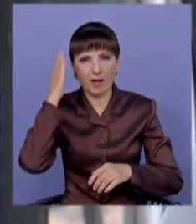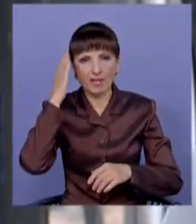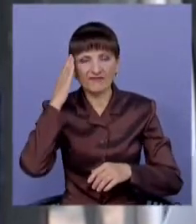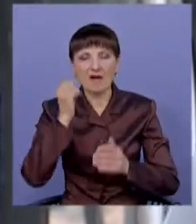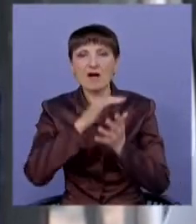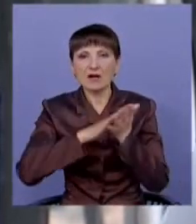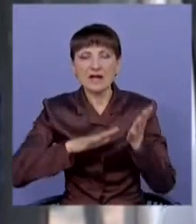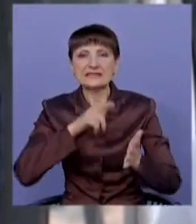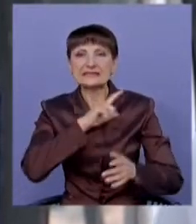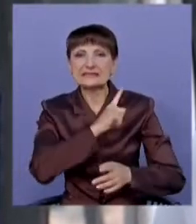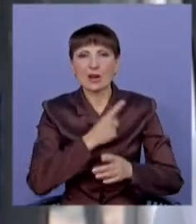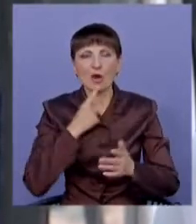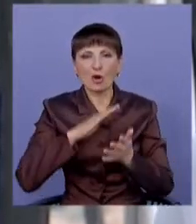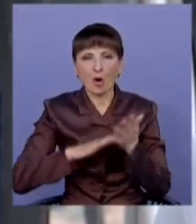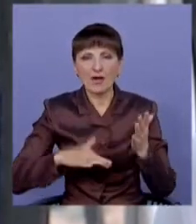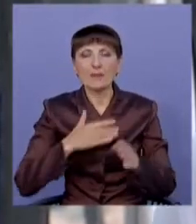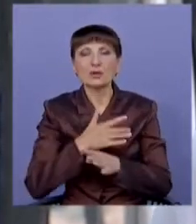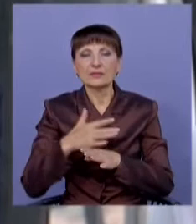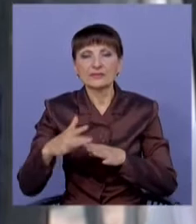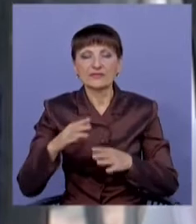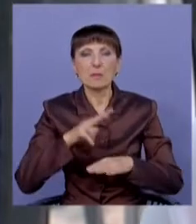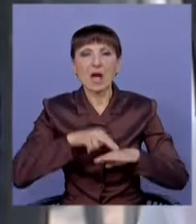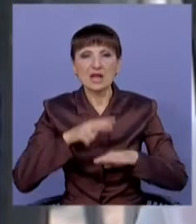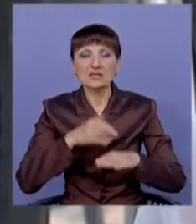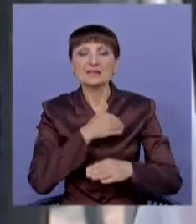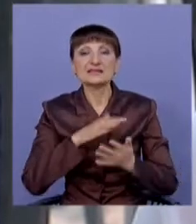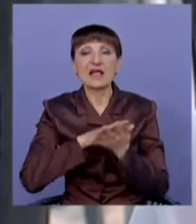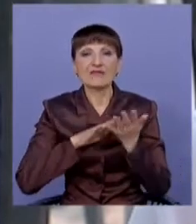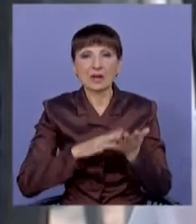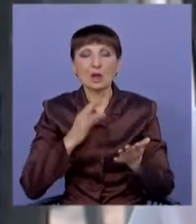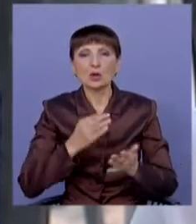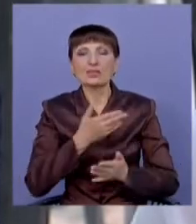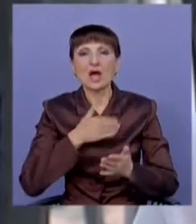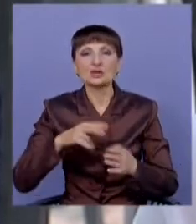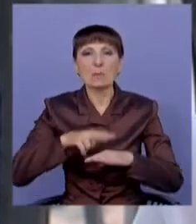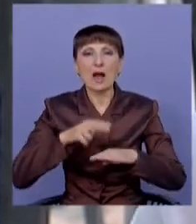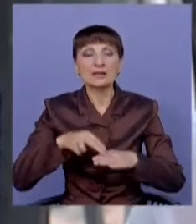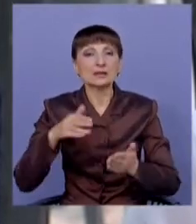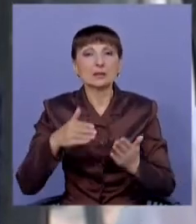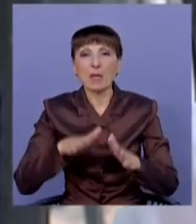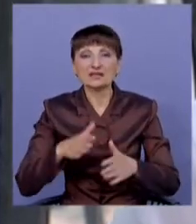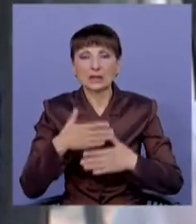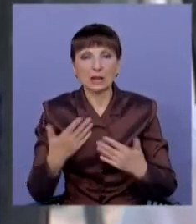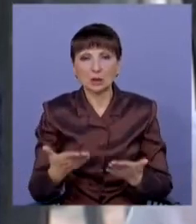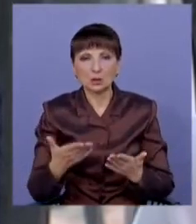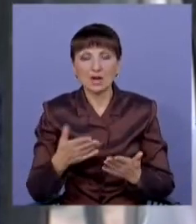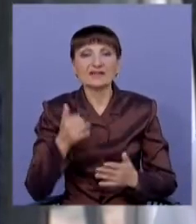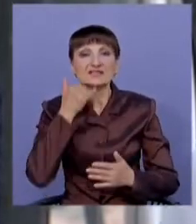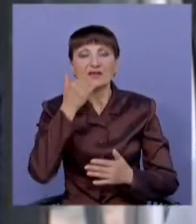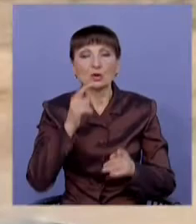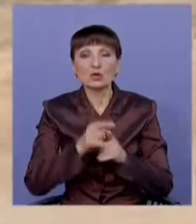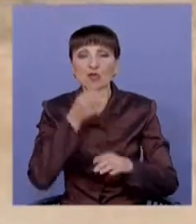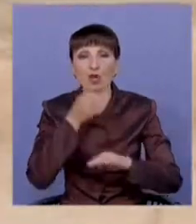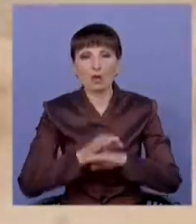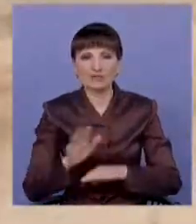Рана сильно кровоточила. Затем мы пошли в опорный пункт и хотели написать заявление. Но нашего участкового не оказалось на месте. На звонки он тоже не